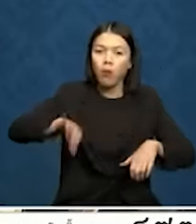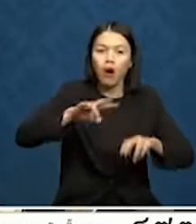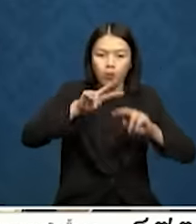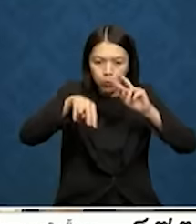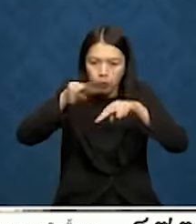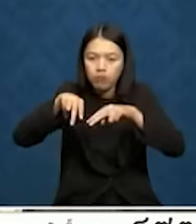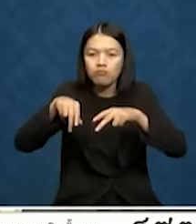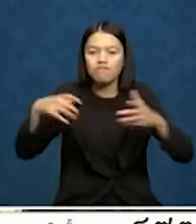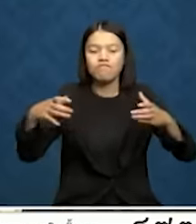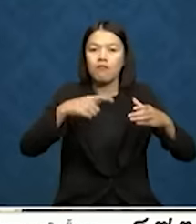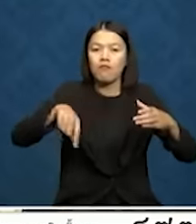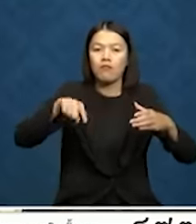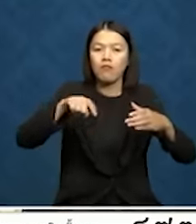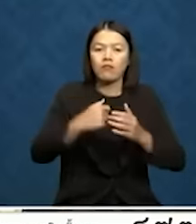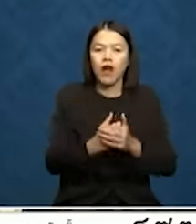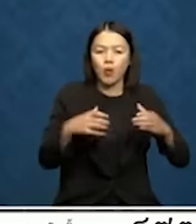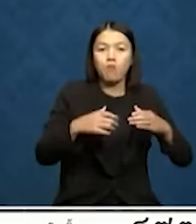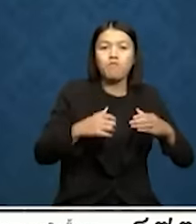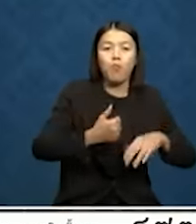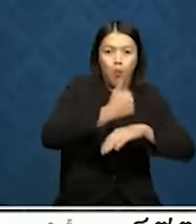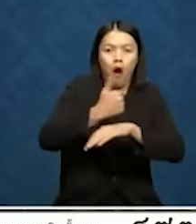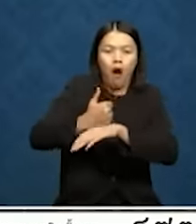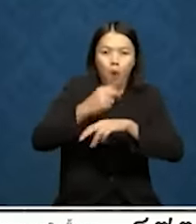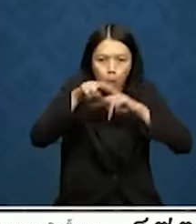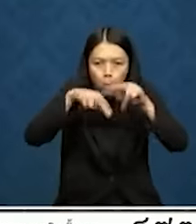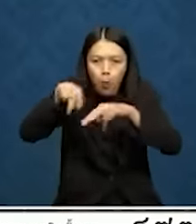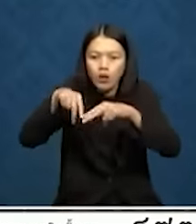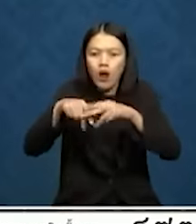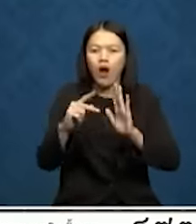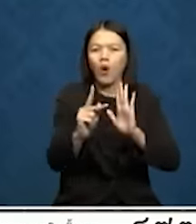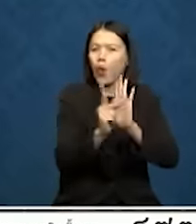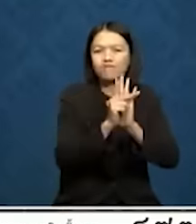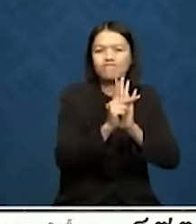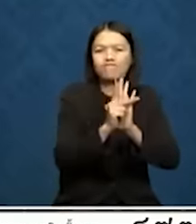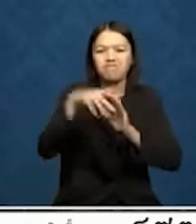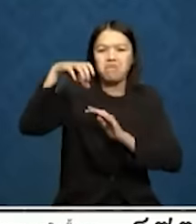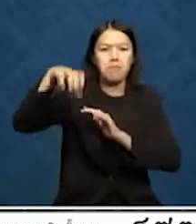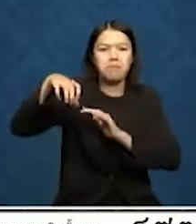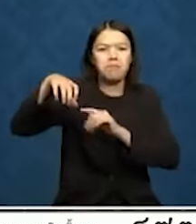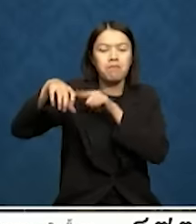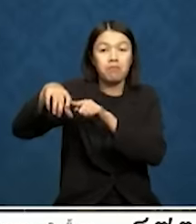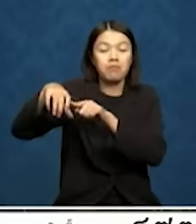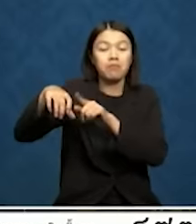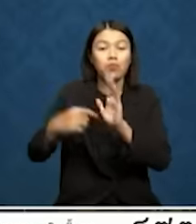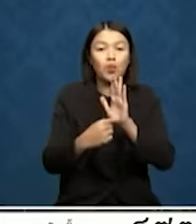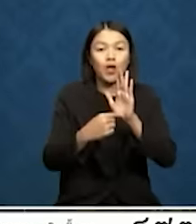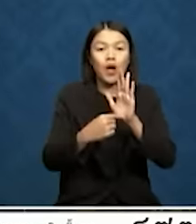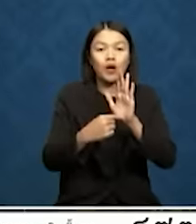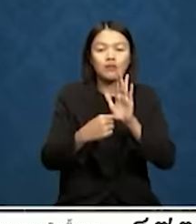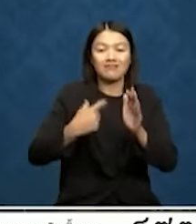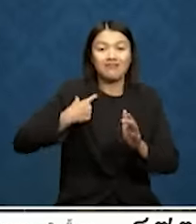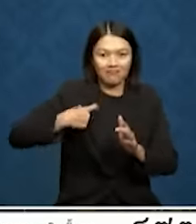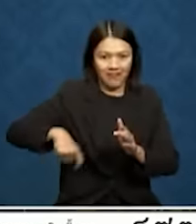อบกันเองในลักษณะ Code of Conductไม่ใช่กฎกติกาที่จะให้องค์กรอื่นอย่างเช่นองค์กรตุลา